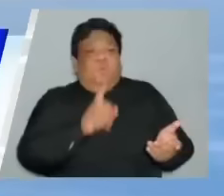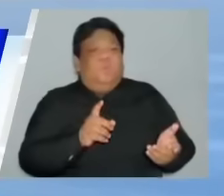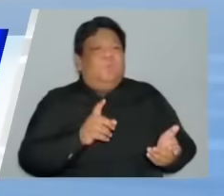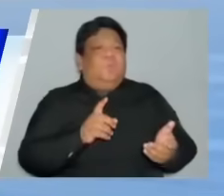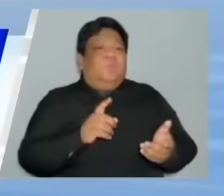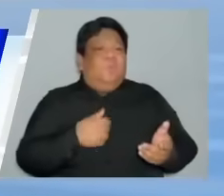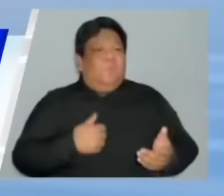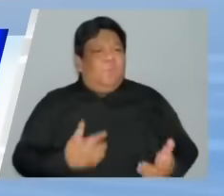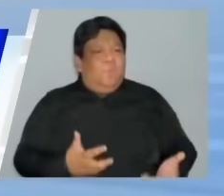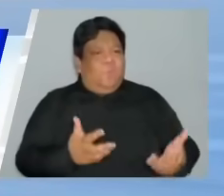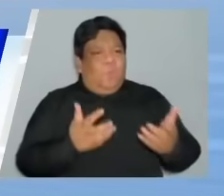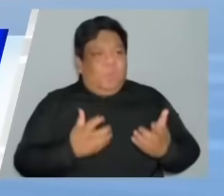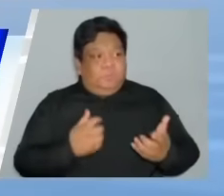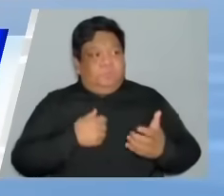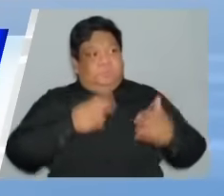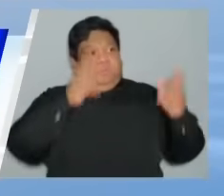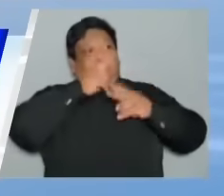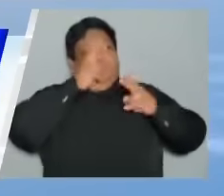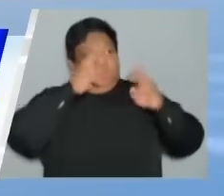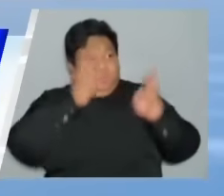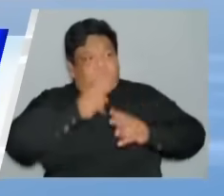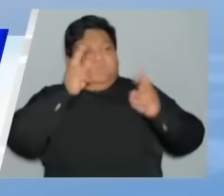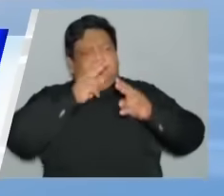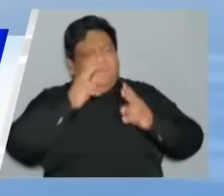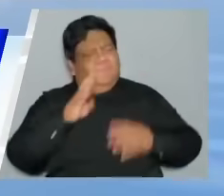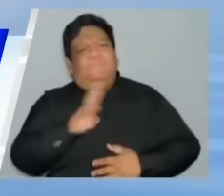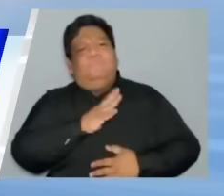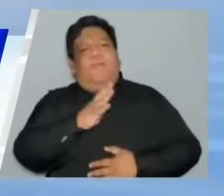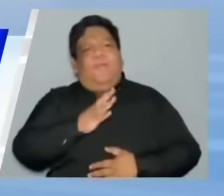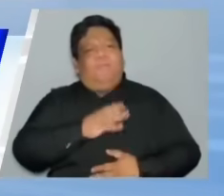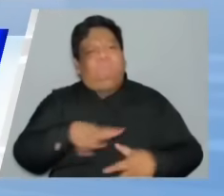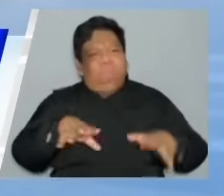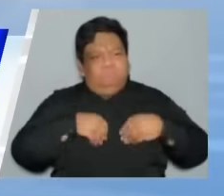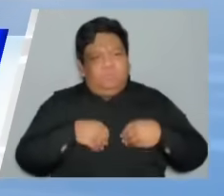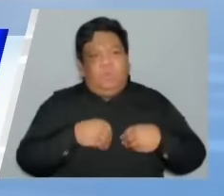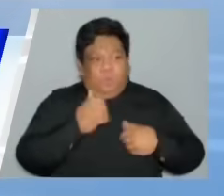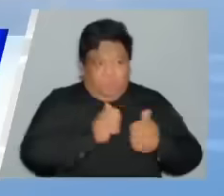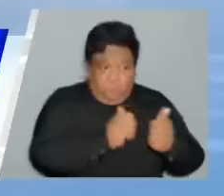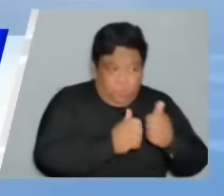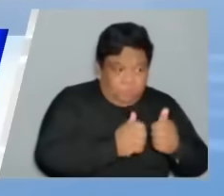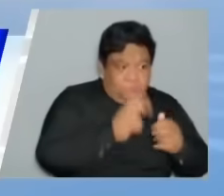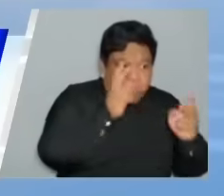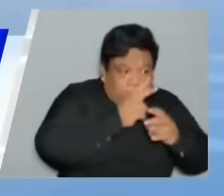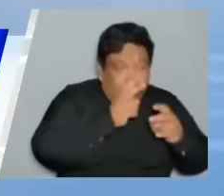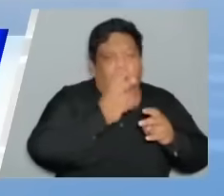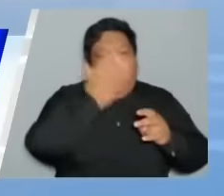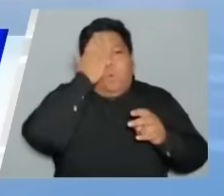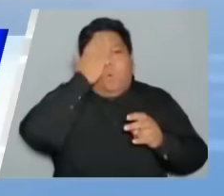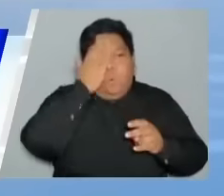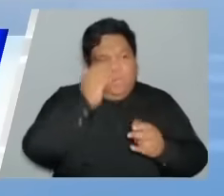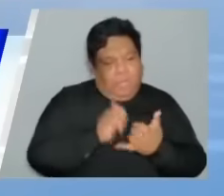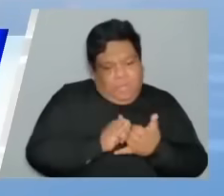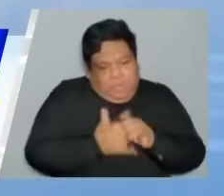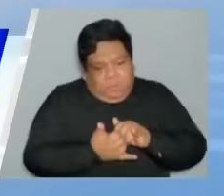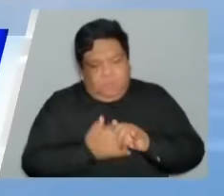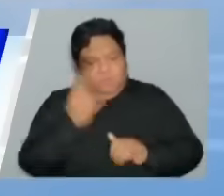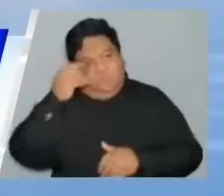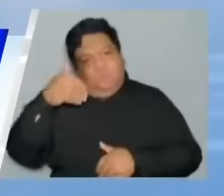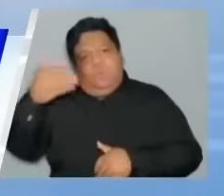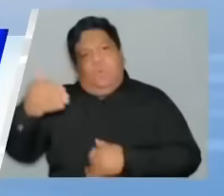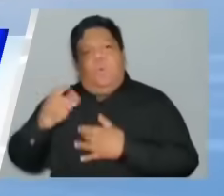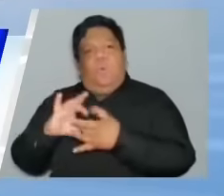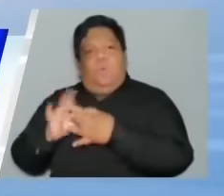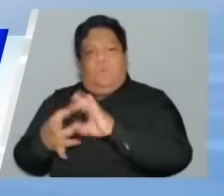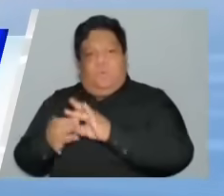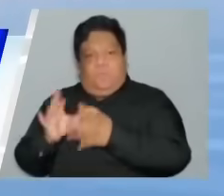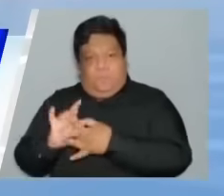na magkamali sa mga competition na to para alam ko po yung i-adjust ko sa Olympics po. Nitong Marso,